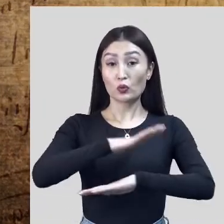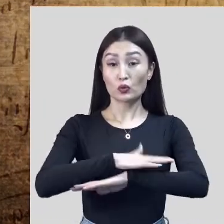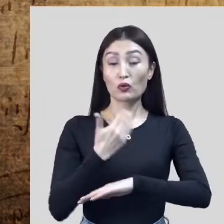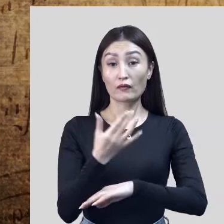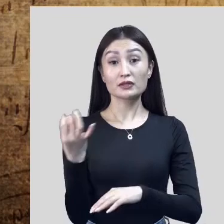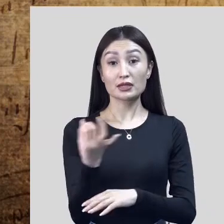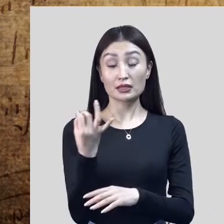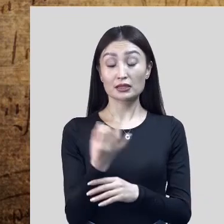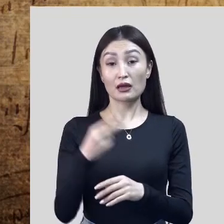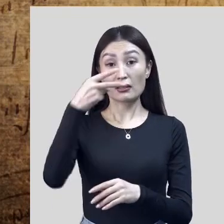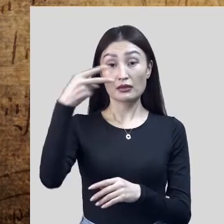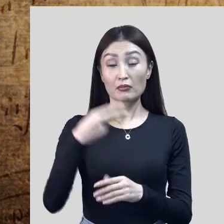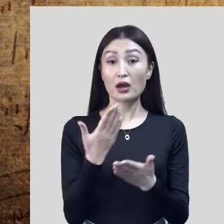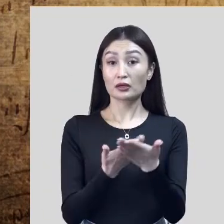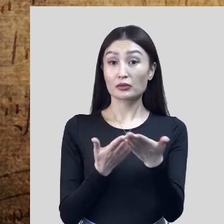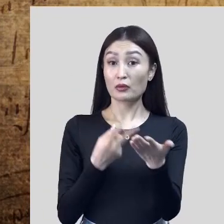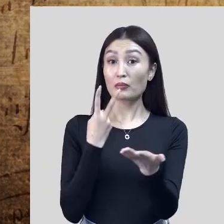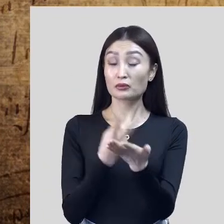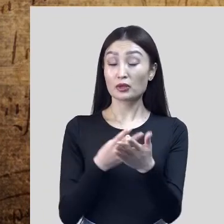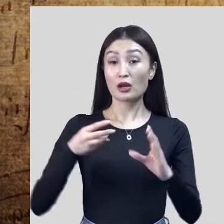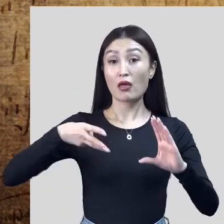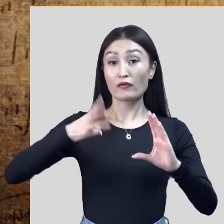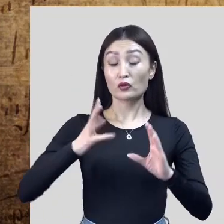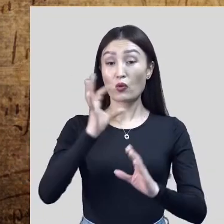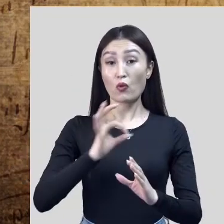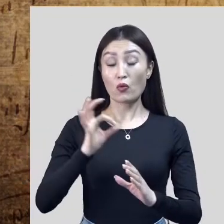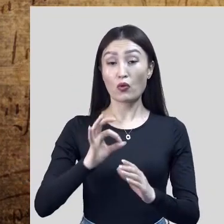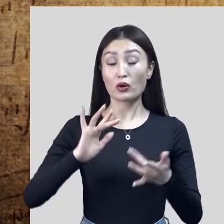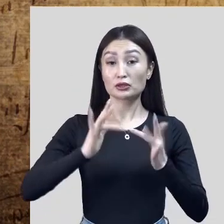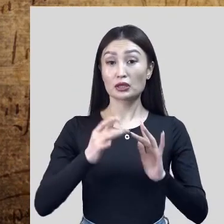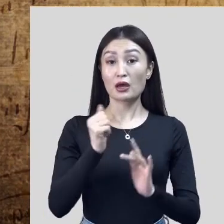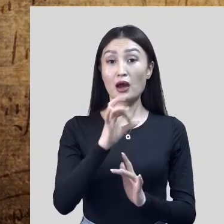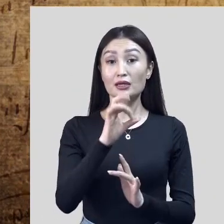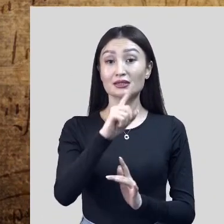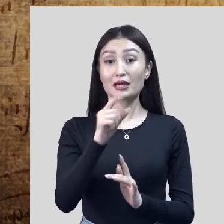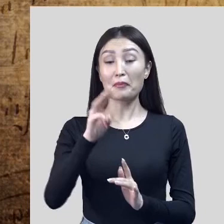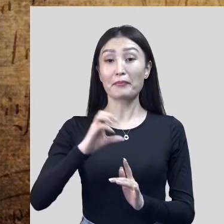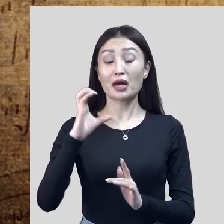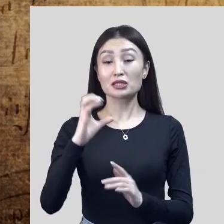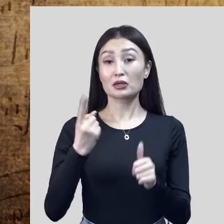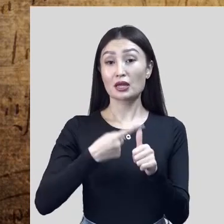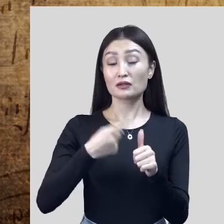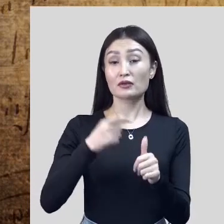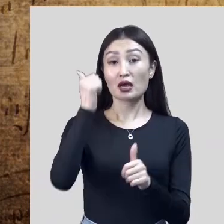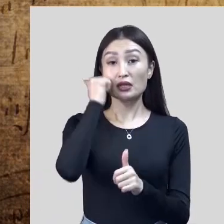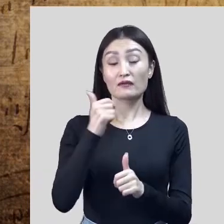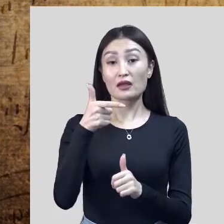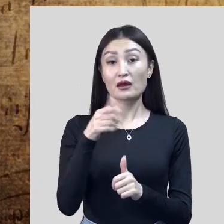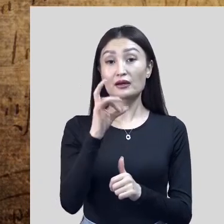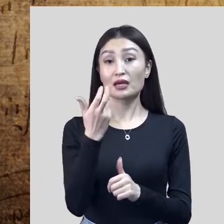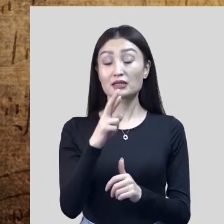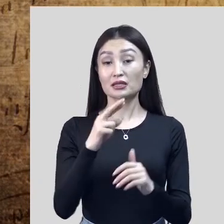вас заинтересовала тема, рекомендую посмотреть видео от сайта Арзамас под названием «Древняя Греция за 18 минут».